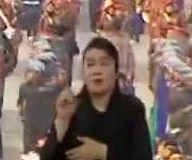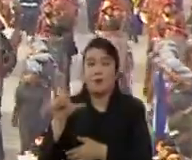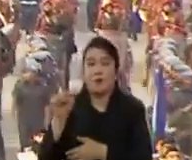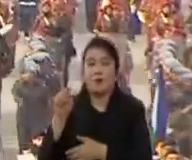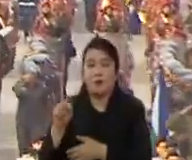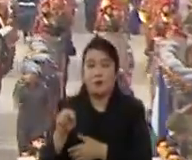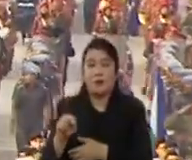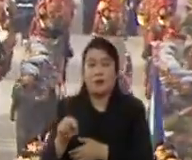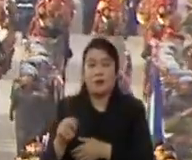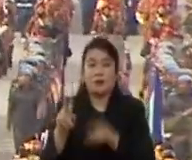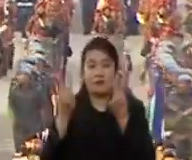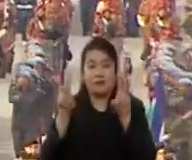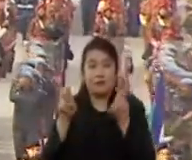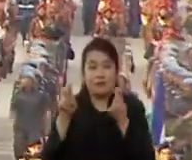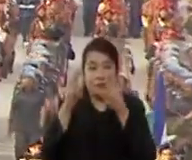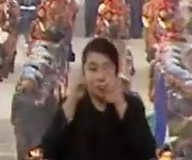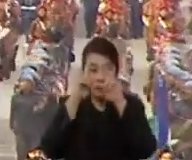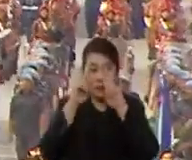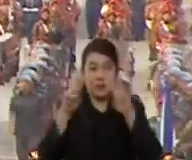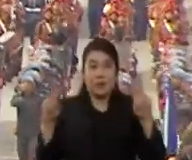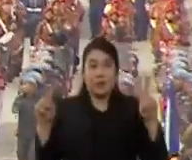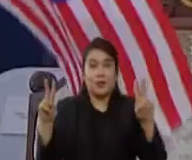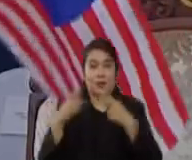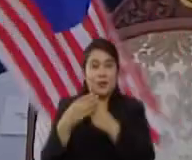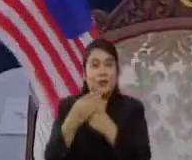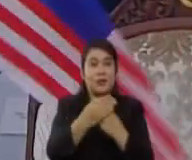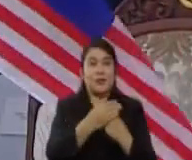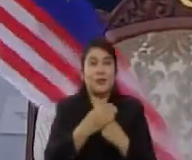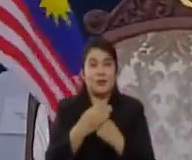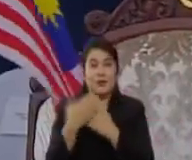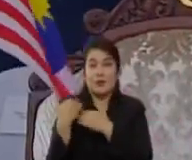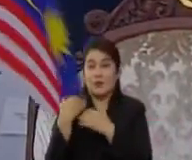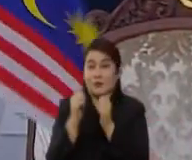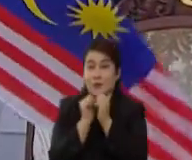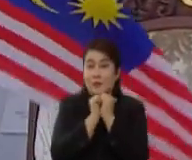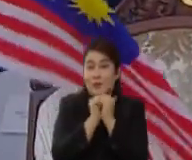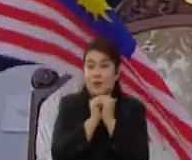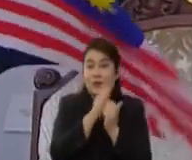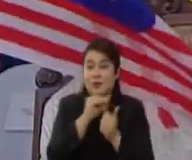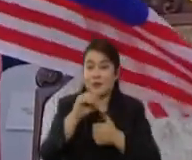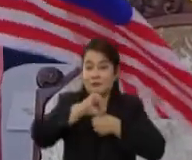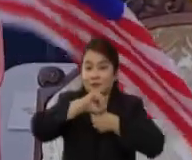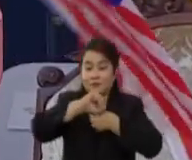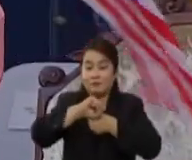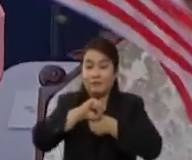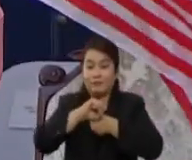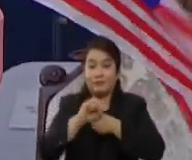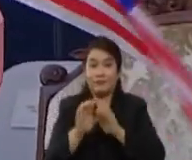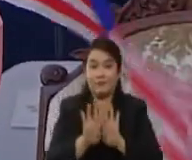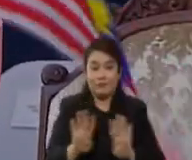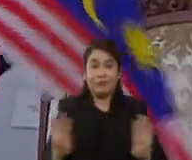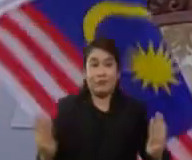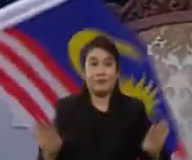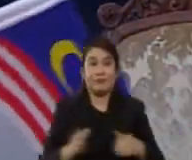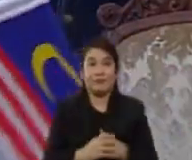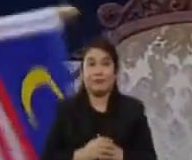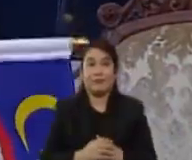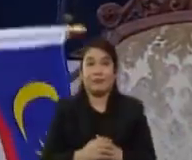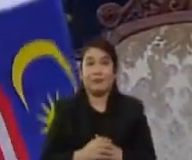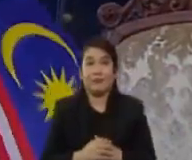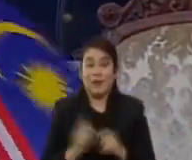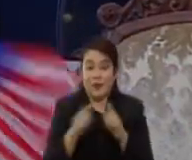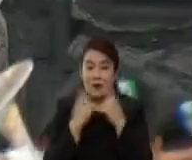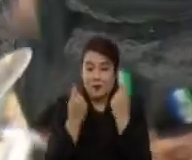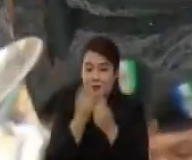kedaulatan dan keselamatan negara tanggung jawab bersama. Kontingen ini membariskan anggota tugas am, pakuasa,